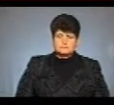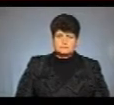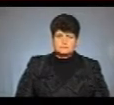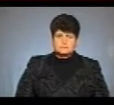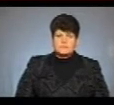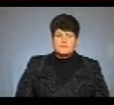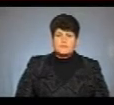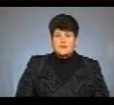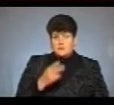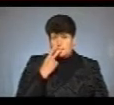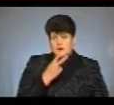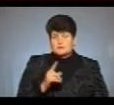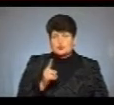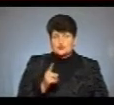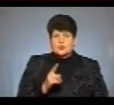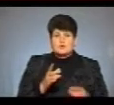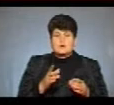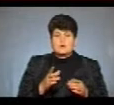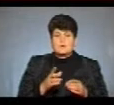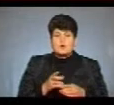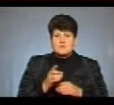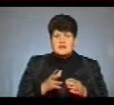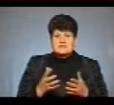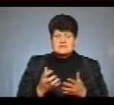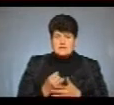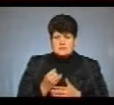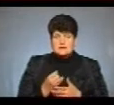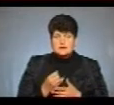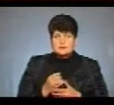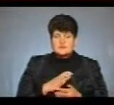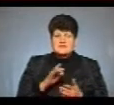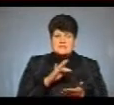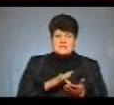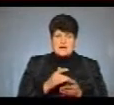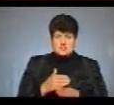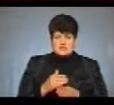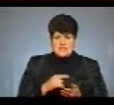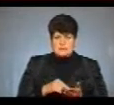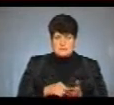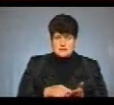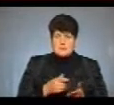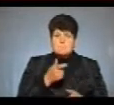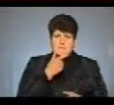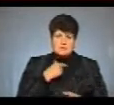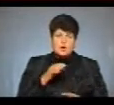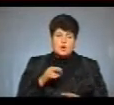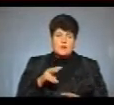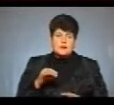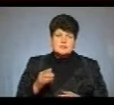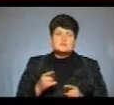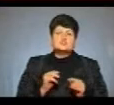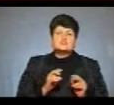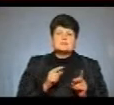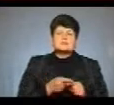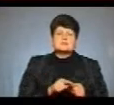З відео бачимо, що боєприпаси виявлені саме в центральній частині міста. Пане Олександре, на вашу думку, з чим це